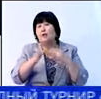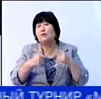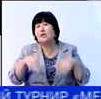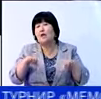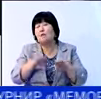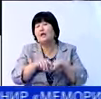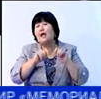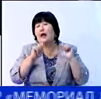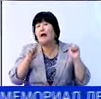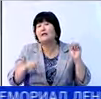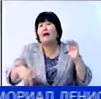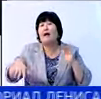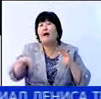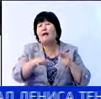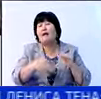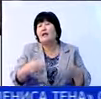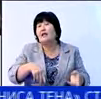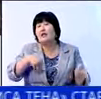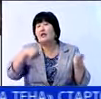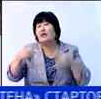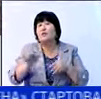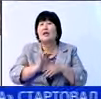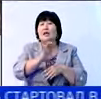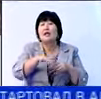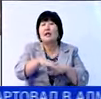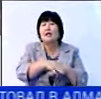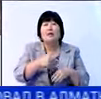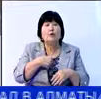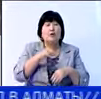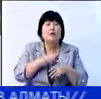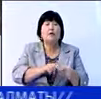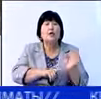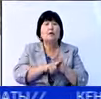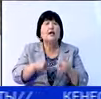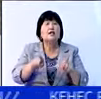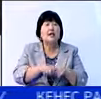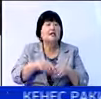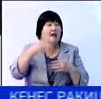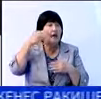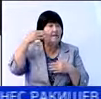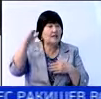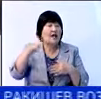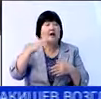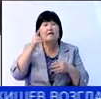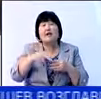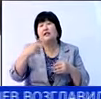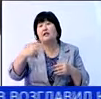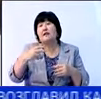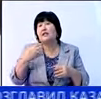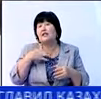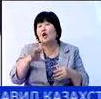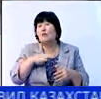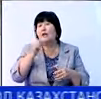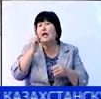параллельно с открытием континентов и миграцией населения. К нам этот недуг пришел также извне. В конце 20-х, когда Кызылорда